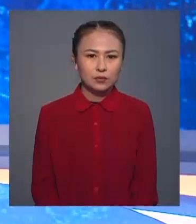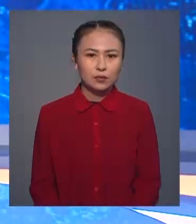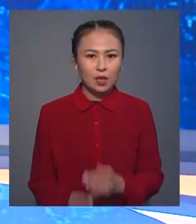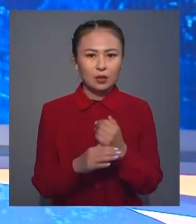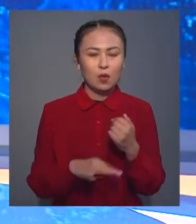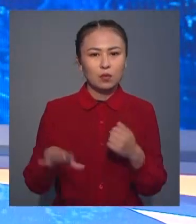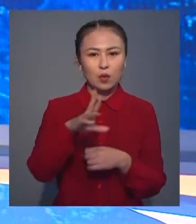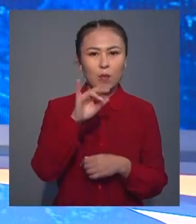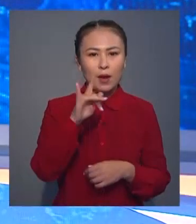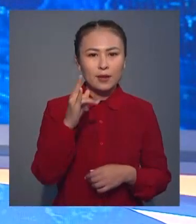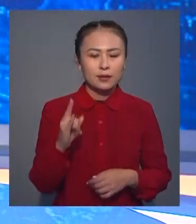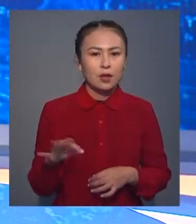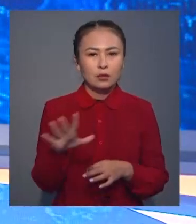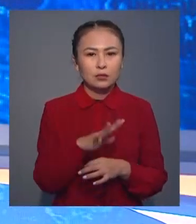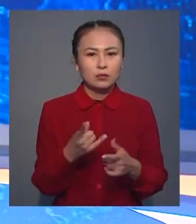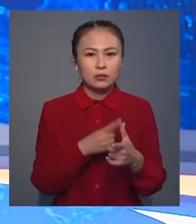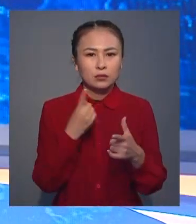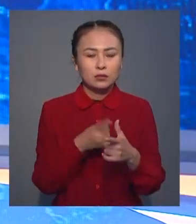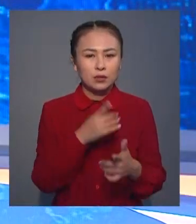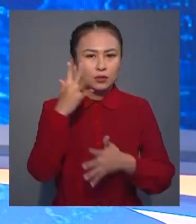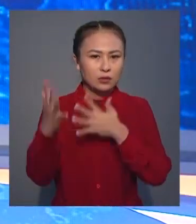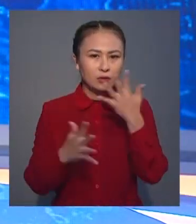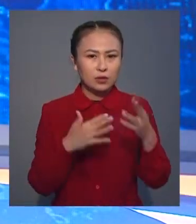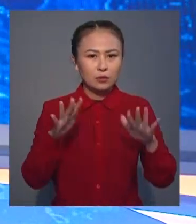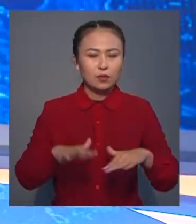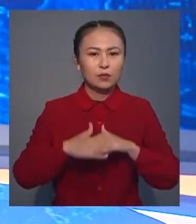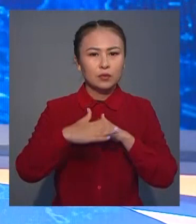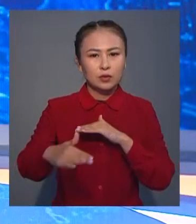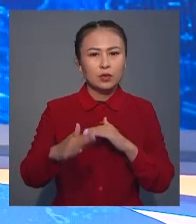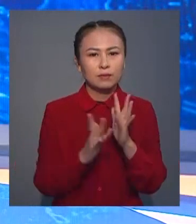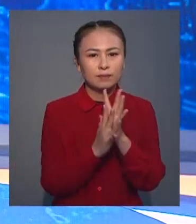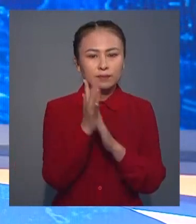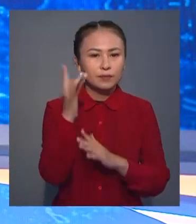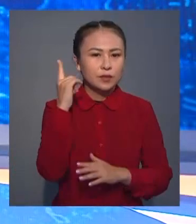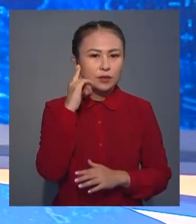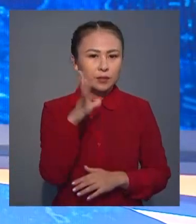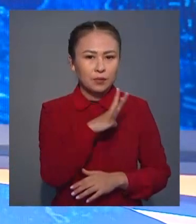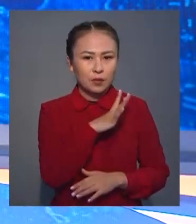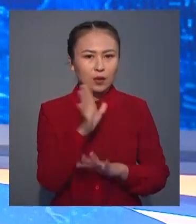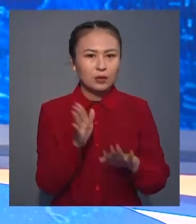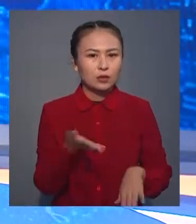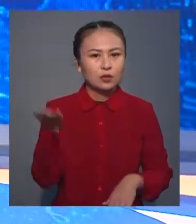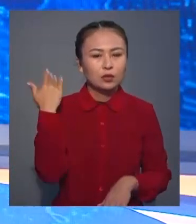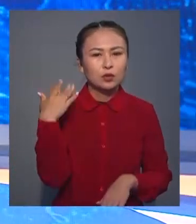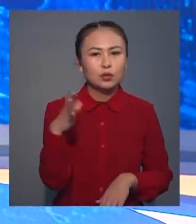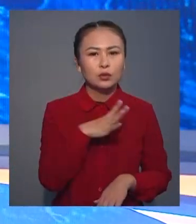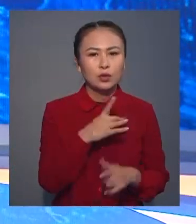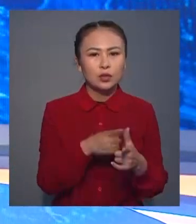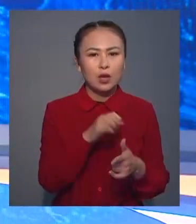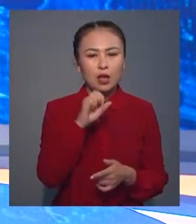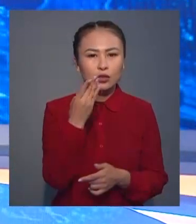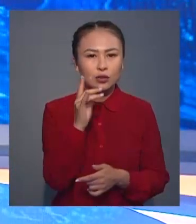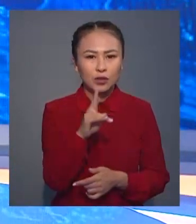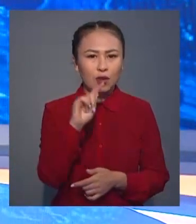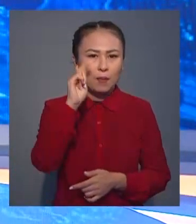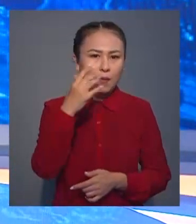Атырау облысының Құрманғазы ауданындағы құмды жерлерде молырақ болатын құмаршығы өсімдігі жайлы естіп пе едіңіз? Өткен ғасырлардағы жұт,